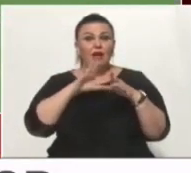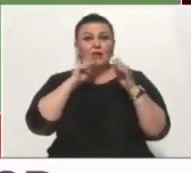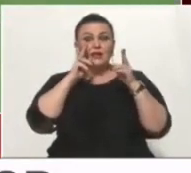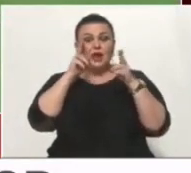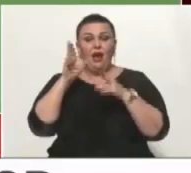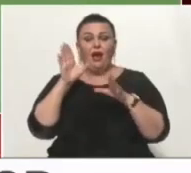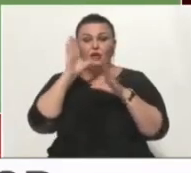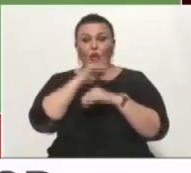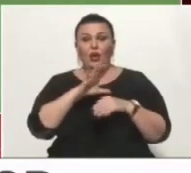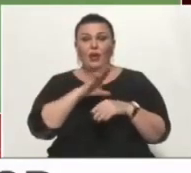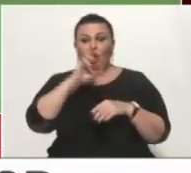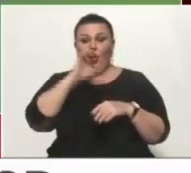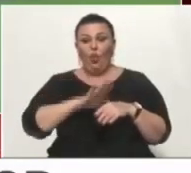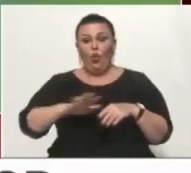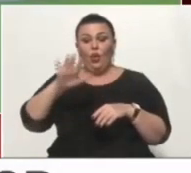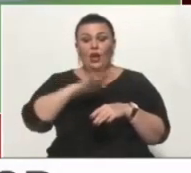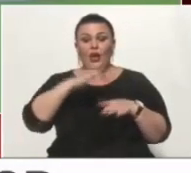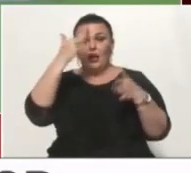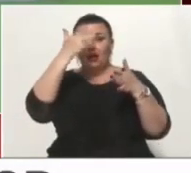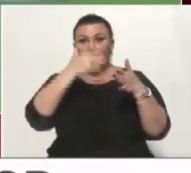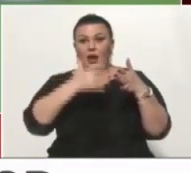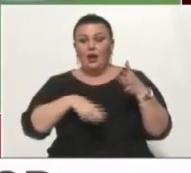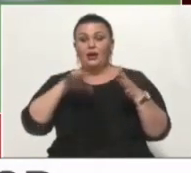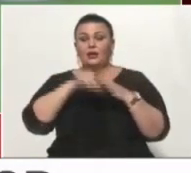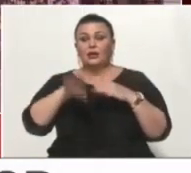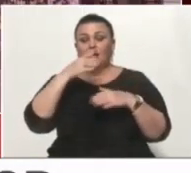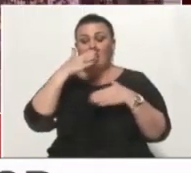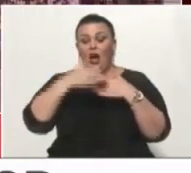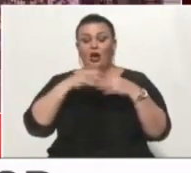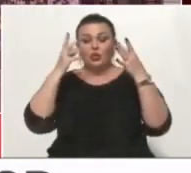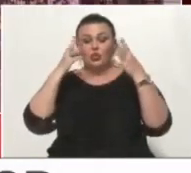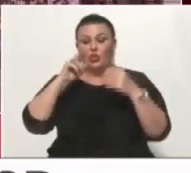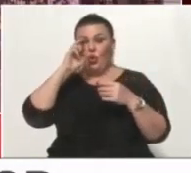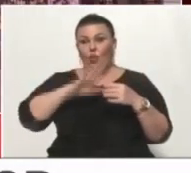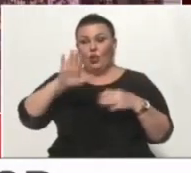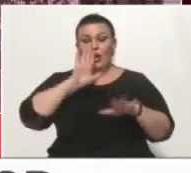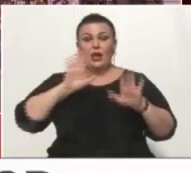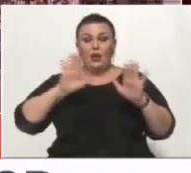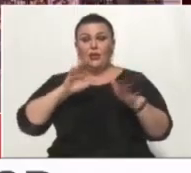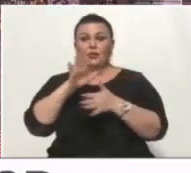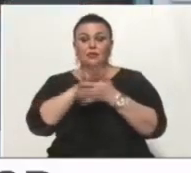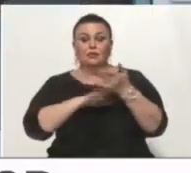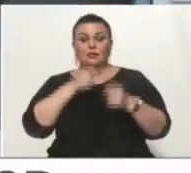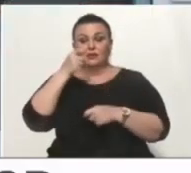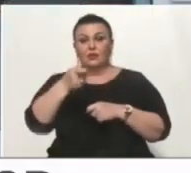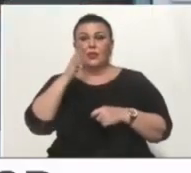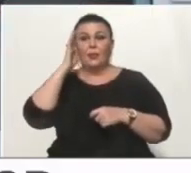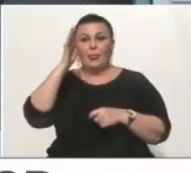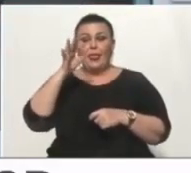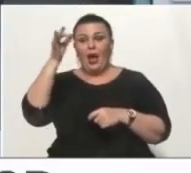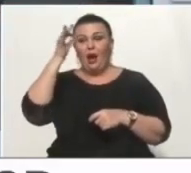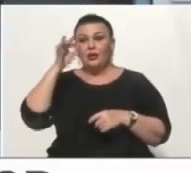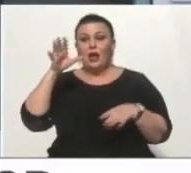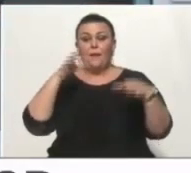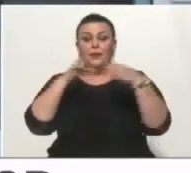edilə biləcək ölkələrin siyahısı isə yaxın günlərdə ölkə rəhbərliyi tərəfindən təqdim ediləcək. Xatırladım